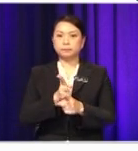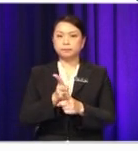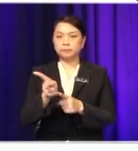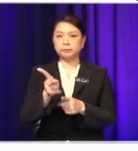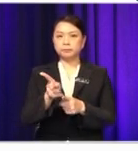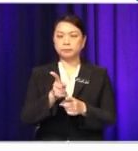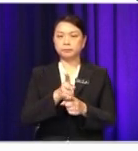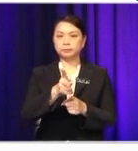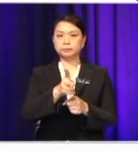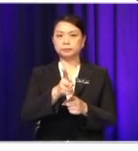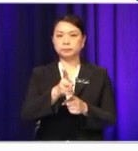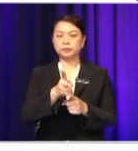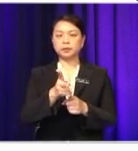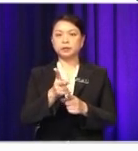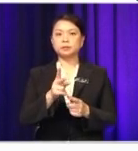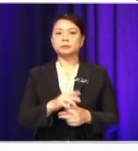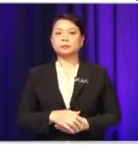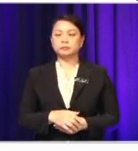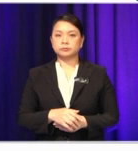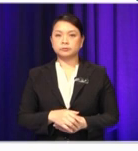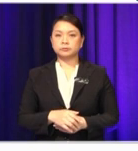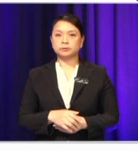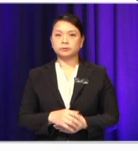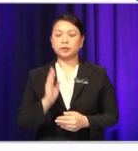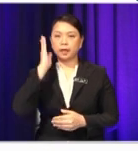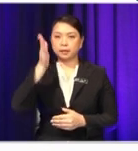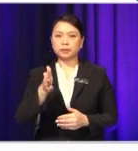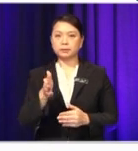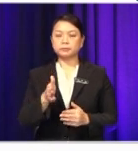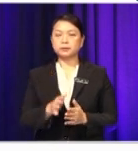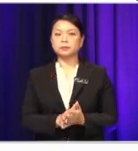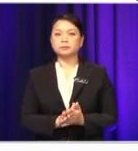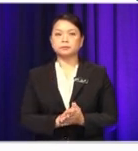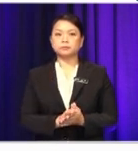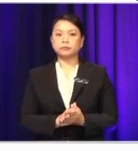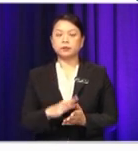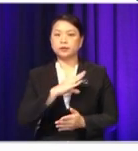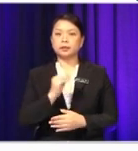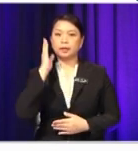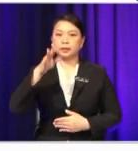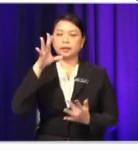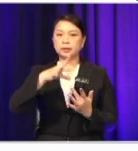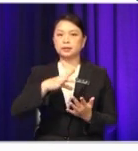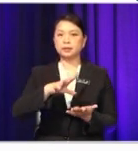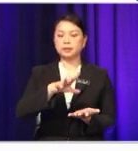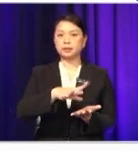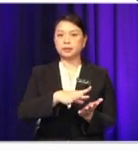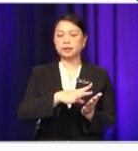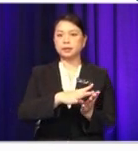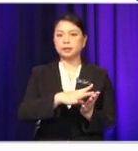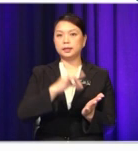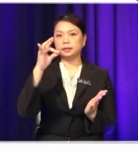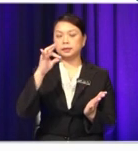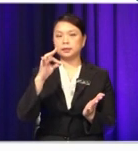nanti akan mentadbir ujian akhir tingkatan 3 ini, ya. Dan mereka jugalah akan melantik personel pentaksiran dan